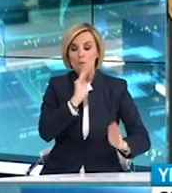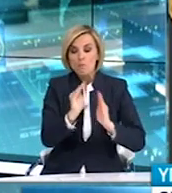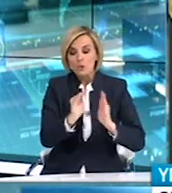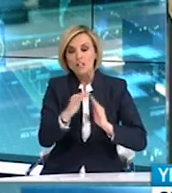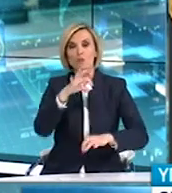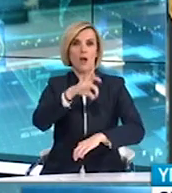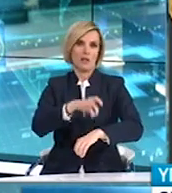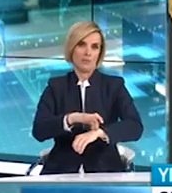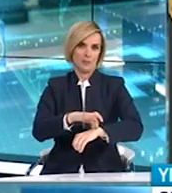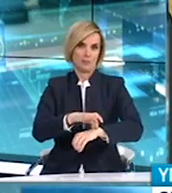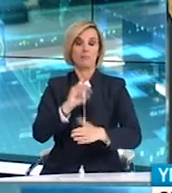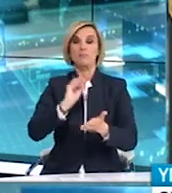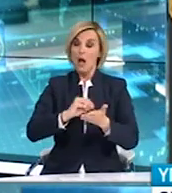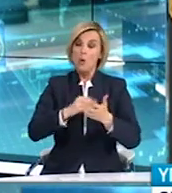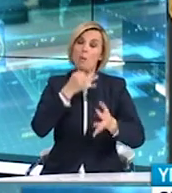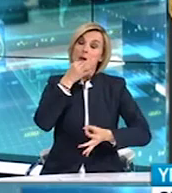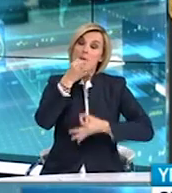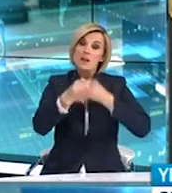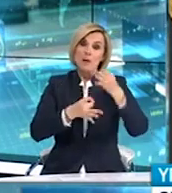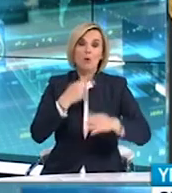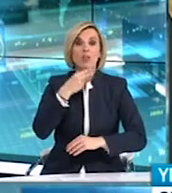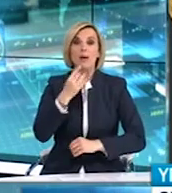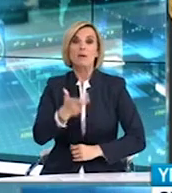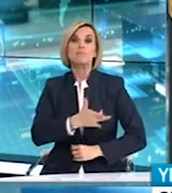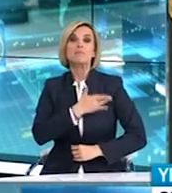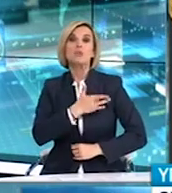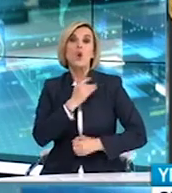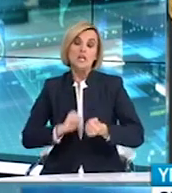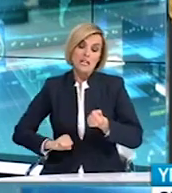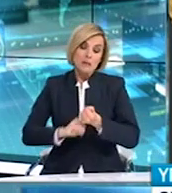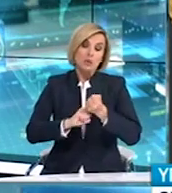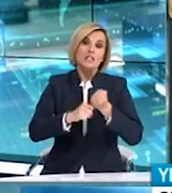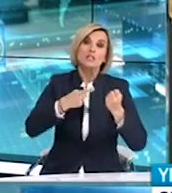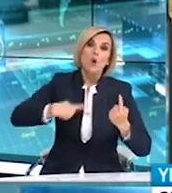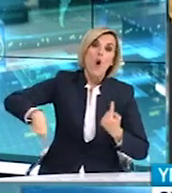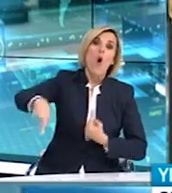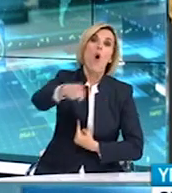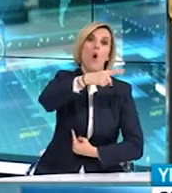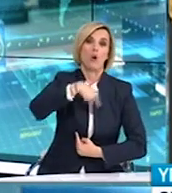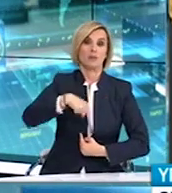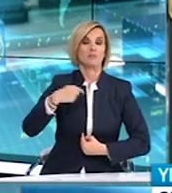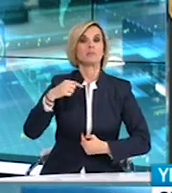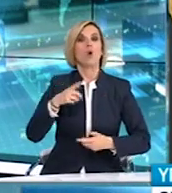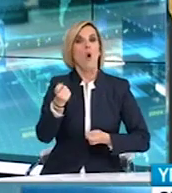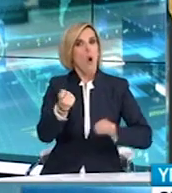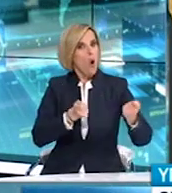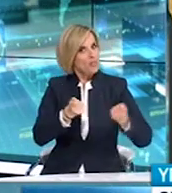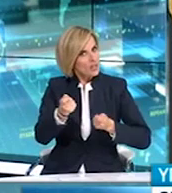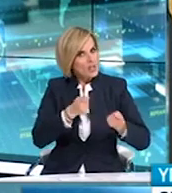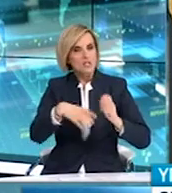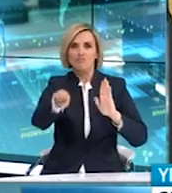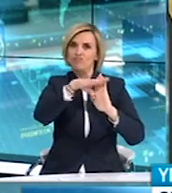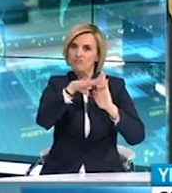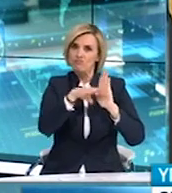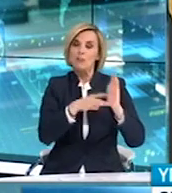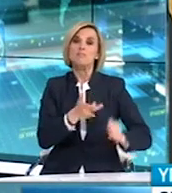Επίσης, θέλω να κάνω μια μνήμα για την ψυχολογική στήριξη όλων. Οδηγίες για αυτή τη στήριξη έχουν αναρτηθεί στις